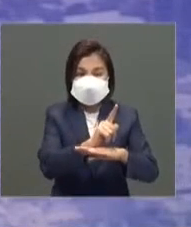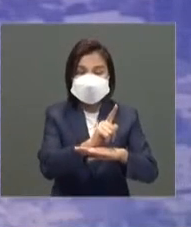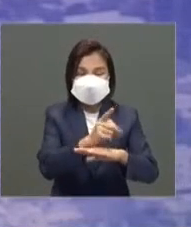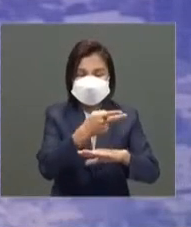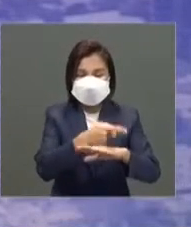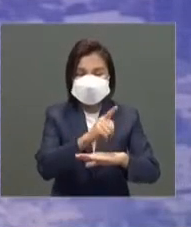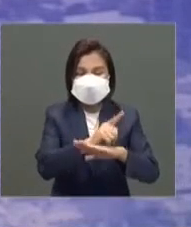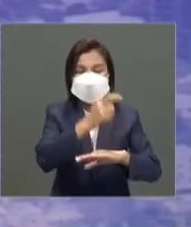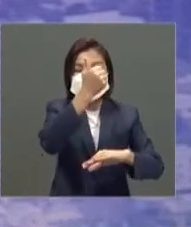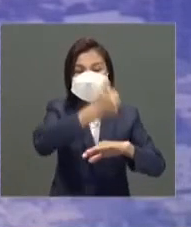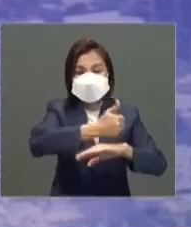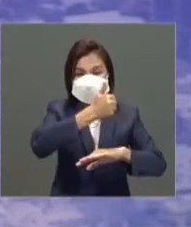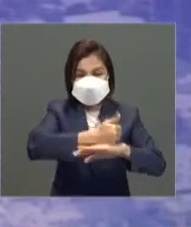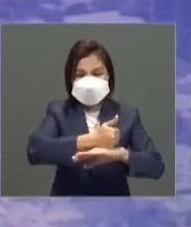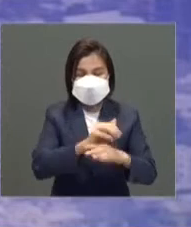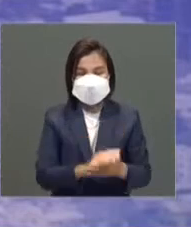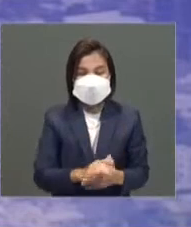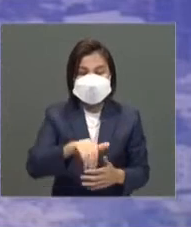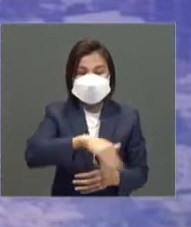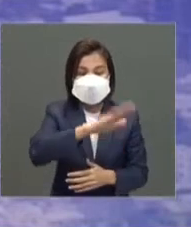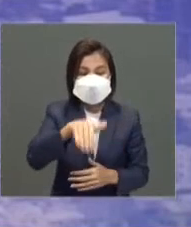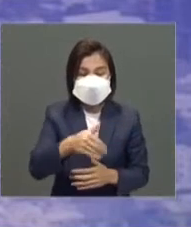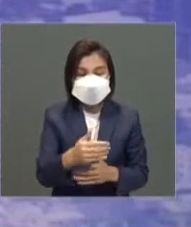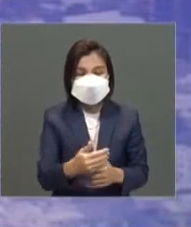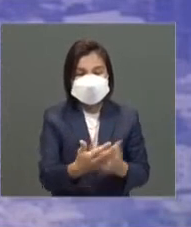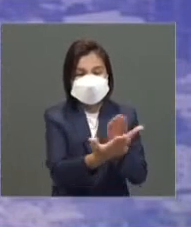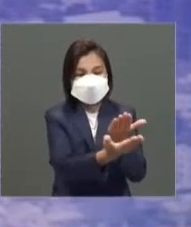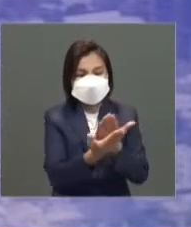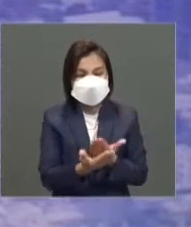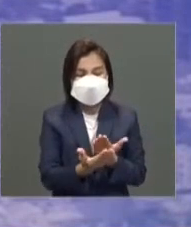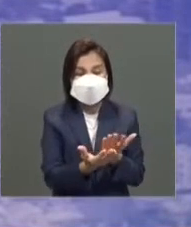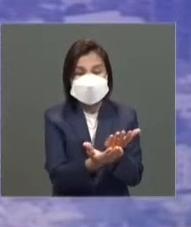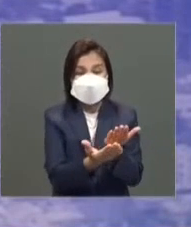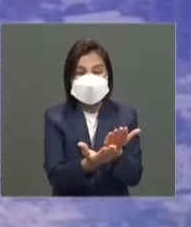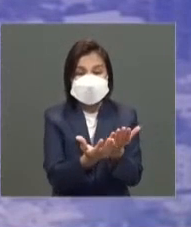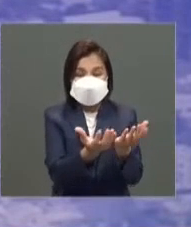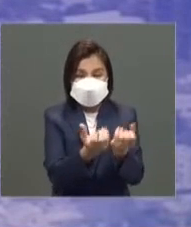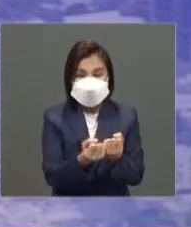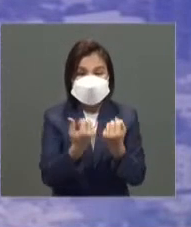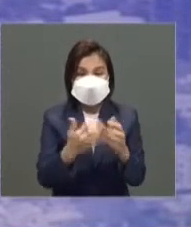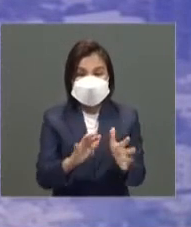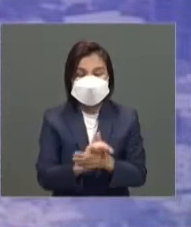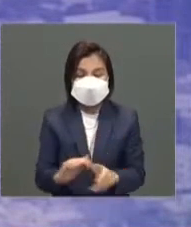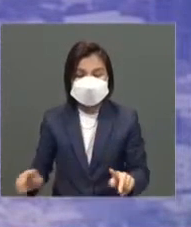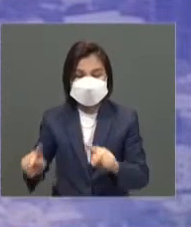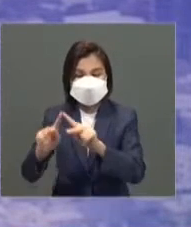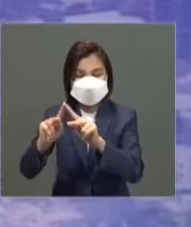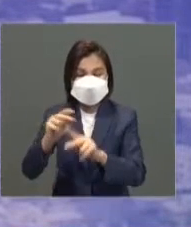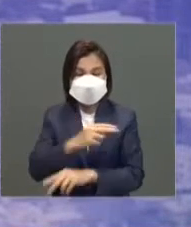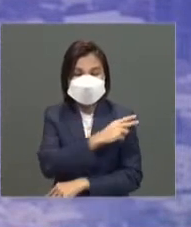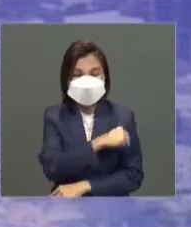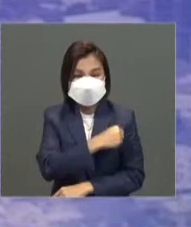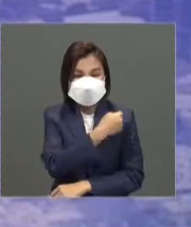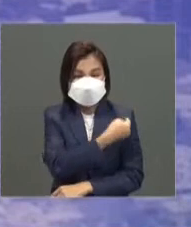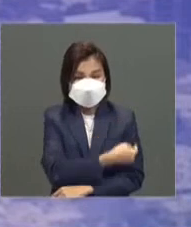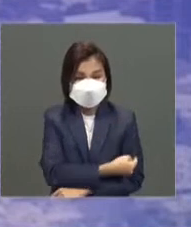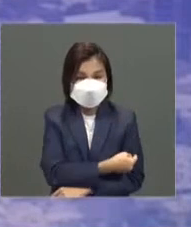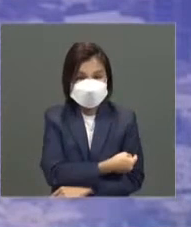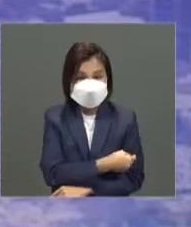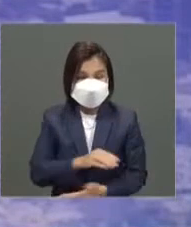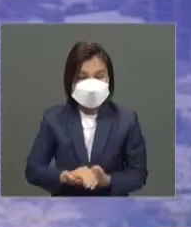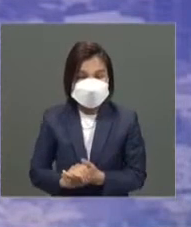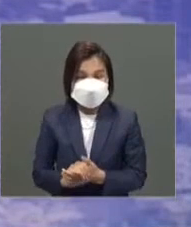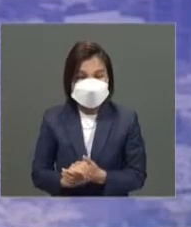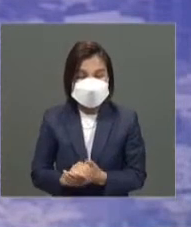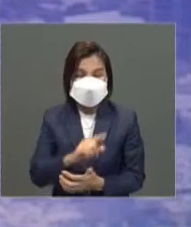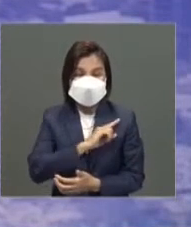บค.นะครับก็ได้รับเรื่องต่างๆเหล่านี้เข้ามาแล้วก็ได้ร่วมกันกับทางกระทรวงสาธารณสุขซึ่งเป็นทางด้าน EOC